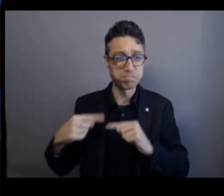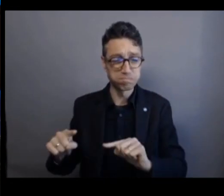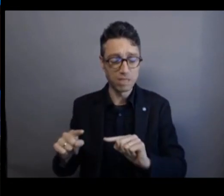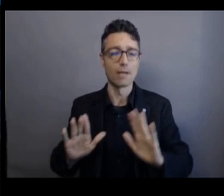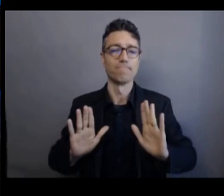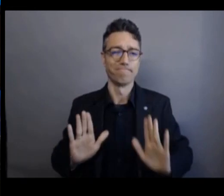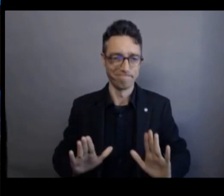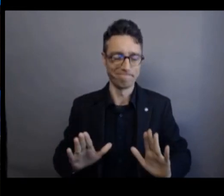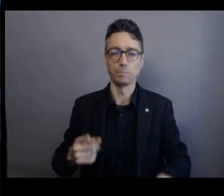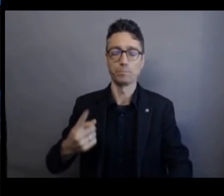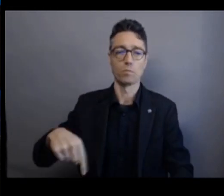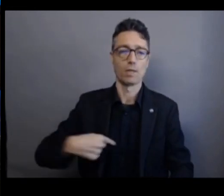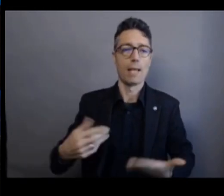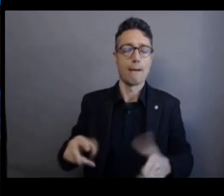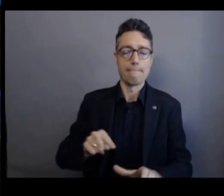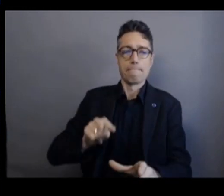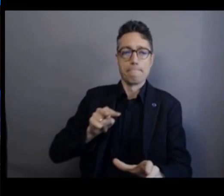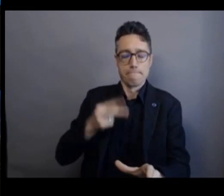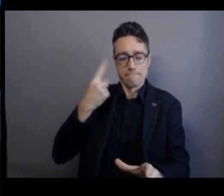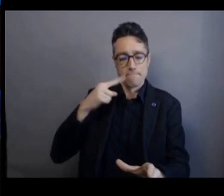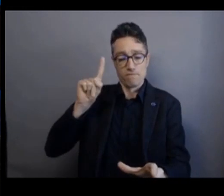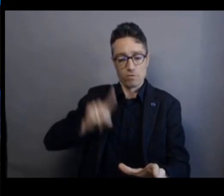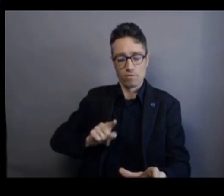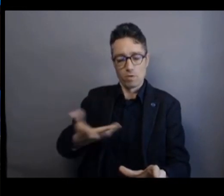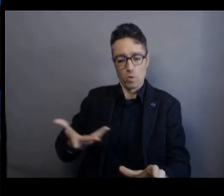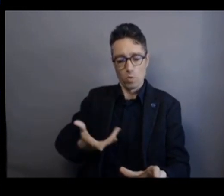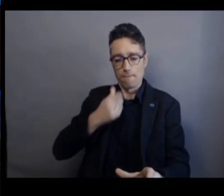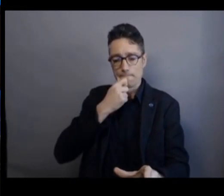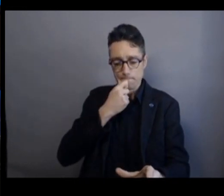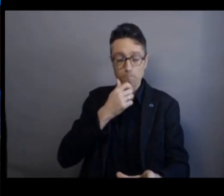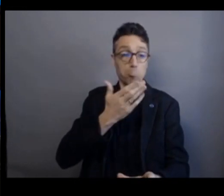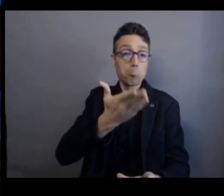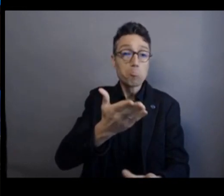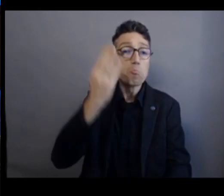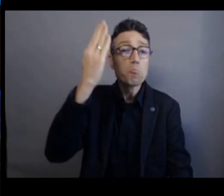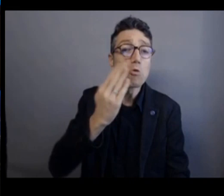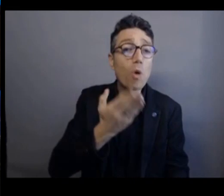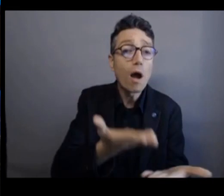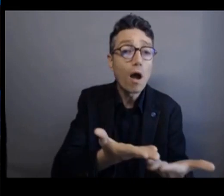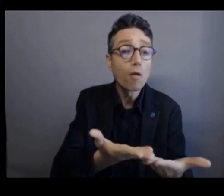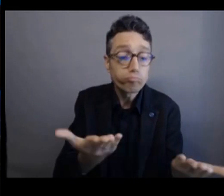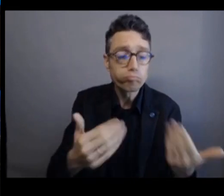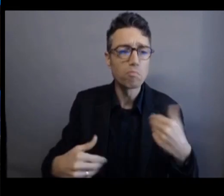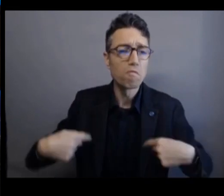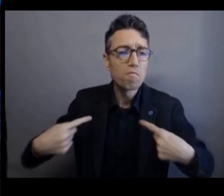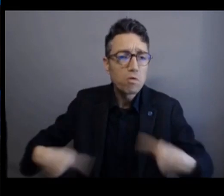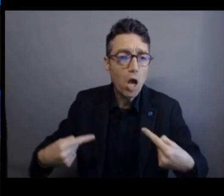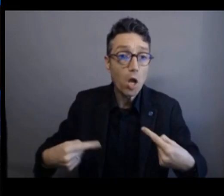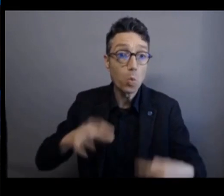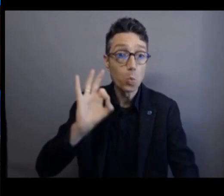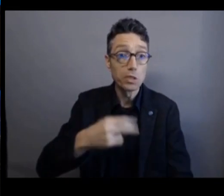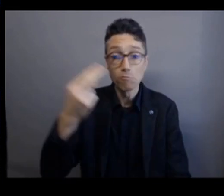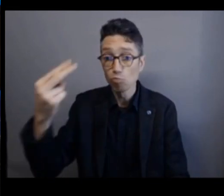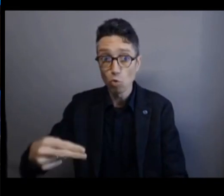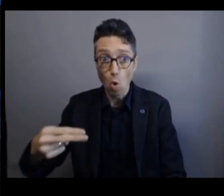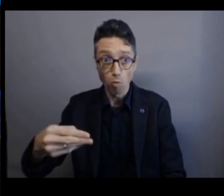c'est ce que je disais en introduction, c'est que quel que soit votre besoin, que vous soyez en fauteuil ou pas en fauteuil, vous ayez une réponse et un service qui vous soit apporté.